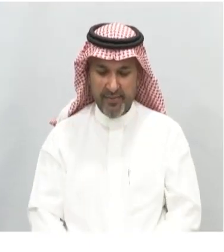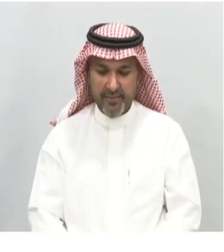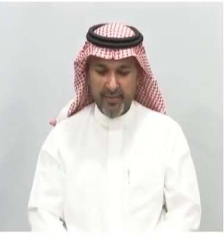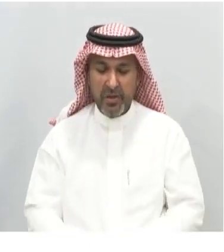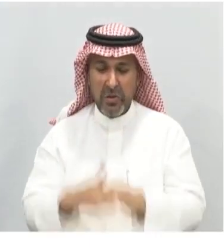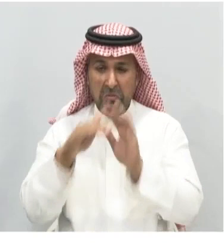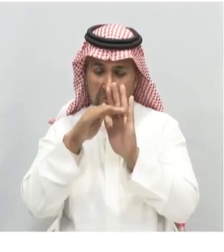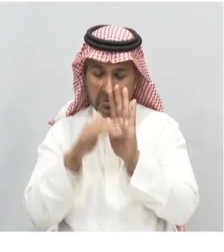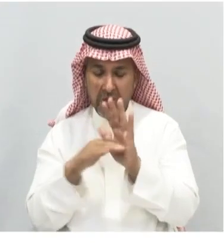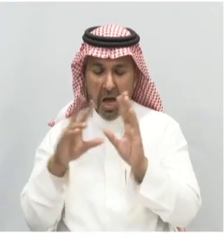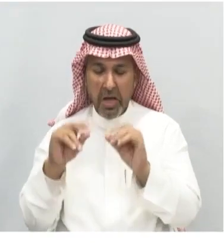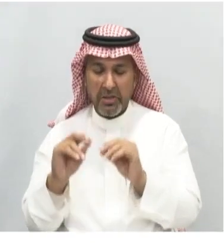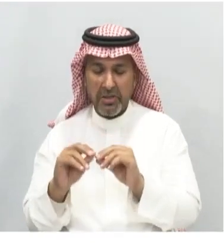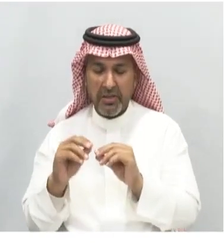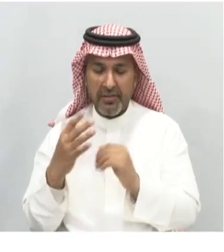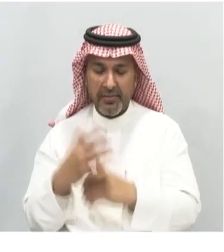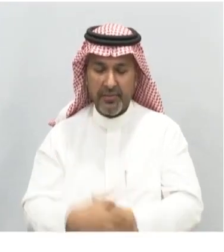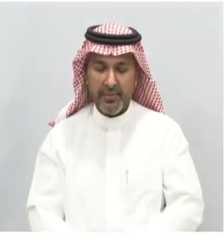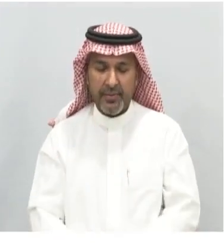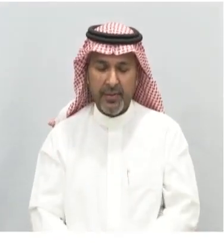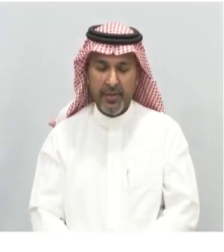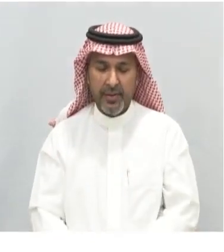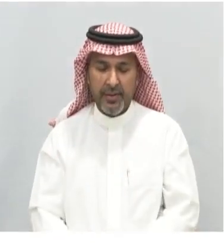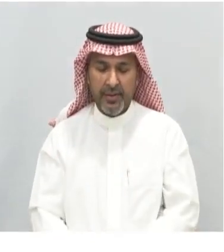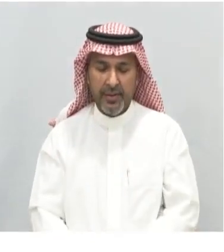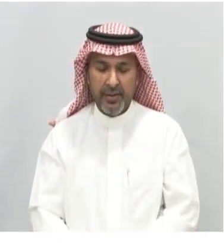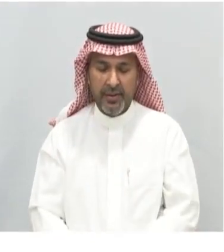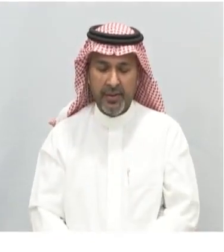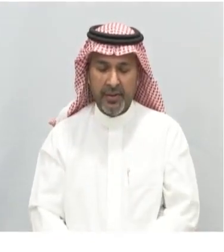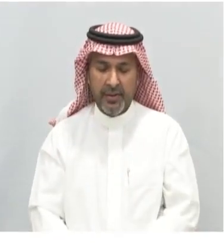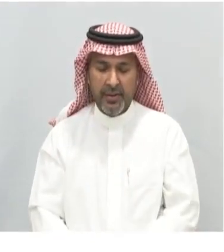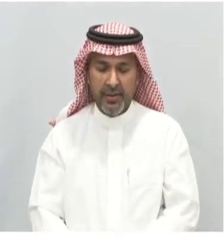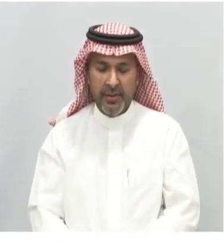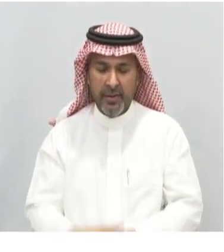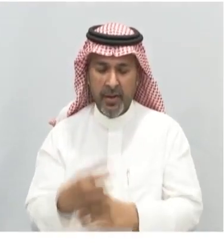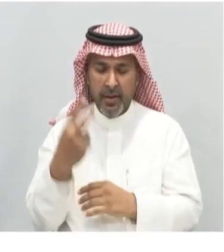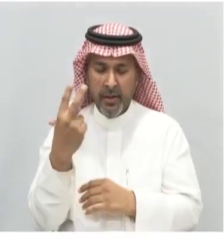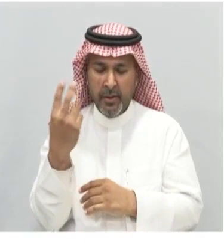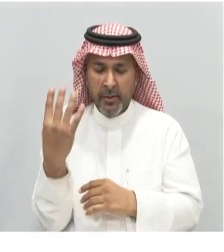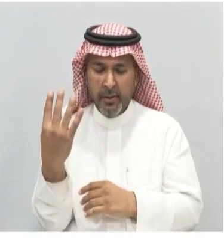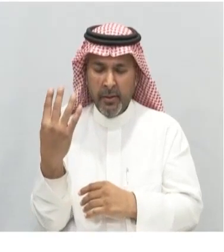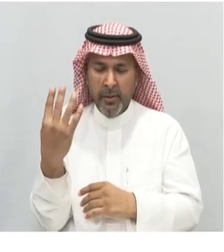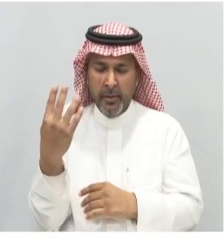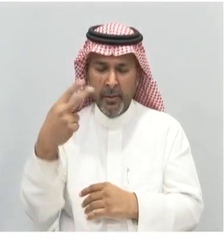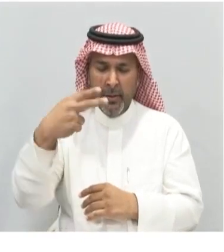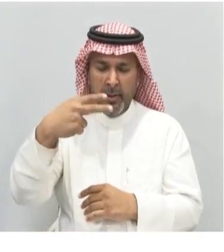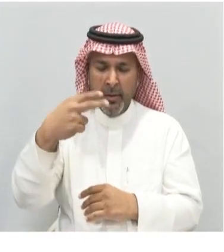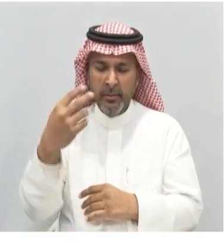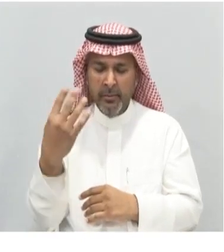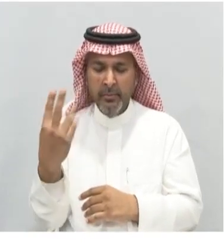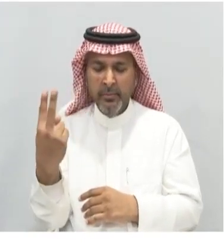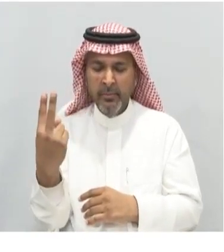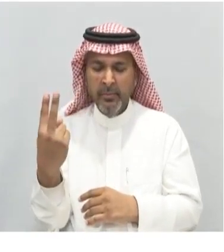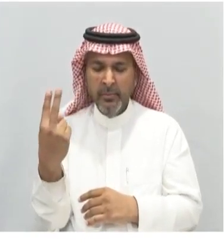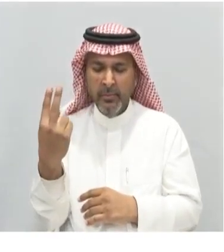فيكون الناتج 600 كذلك 24000 تق 4 يا ابنائي 24